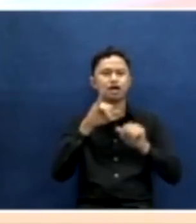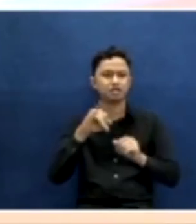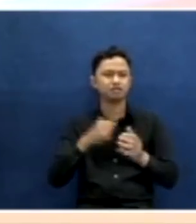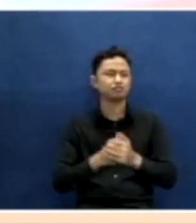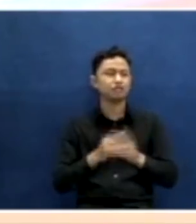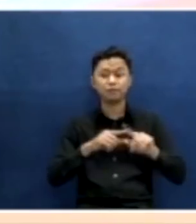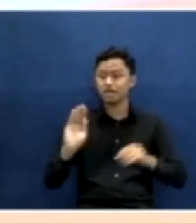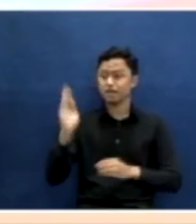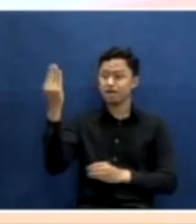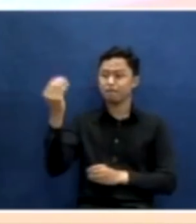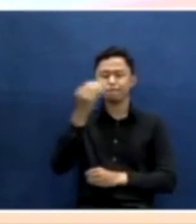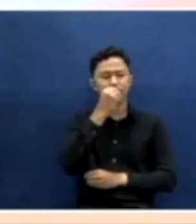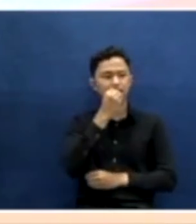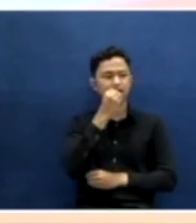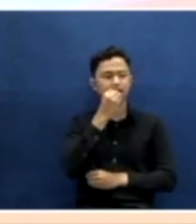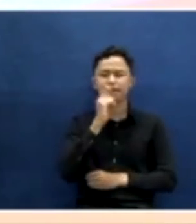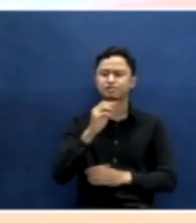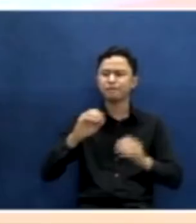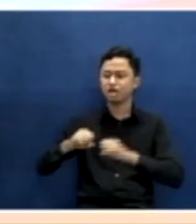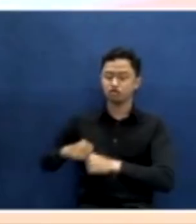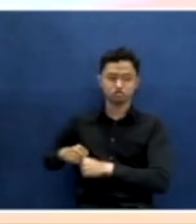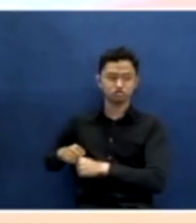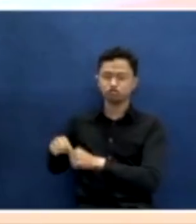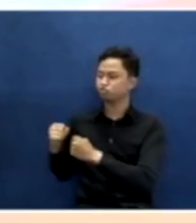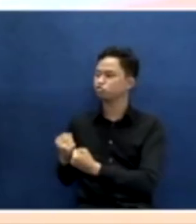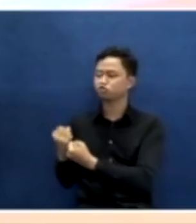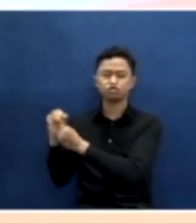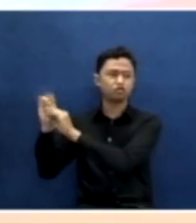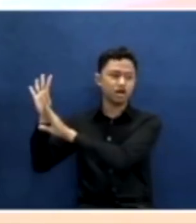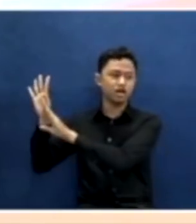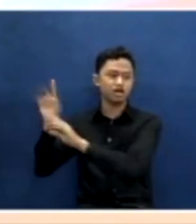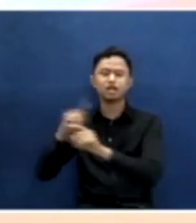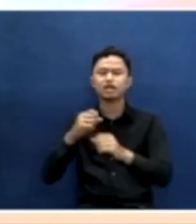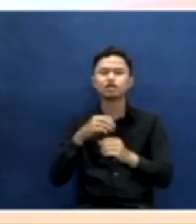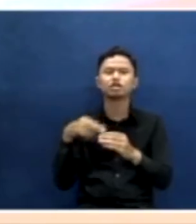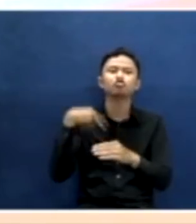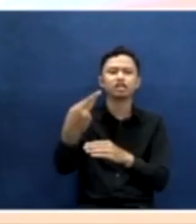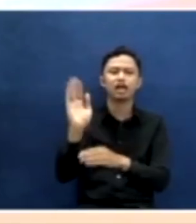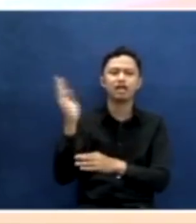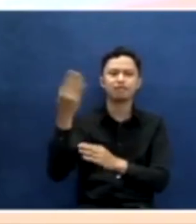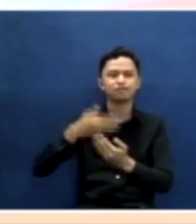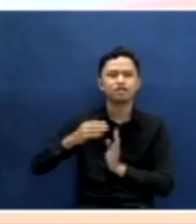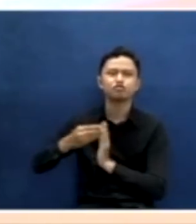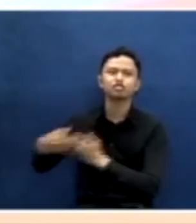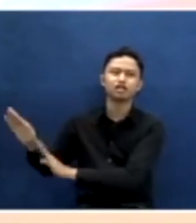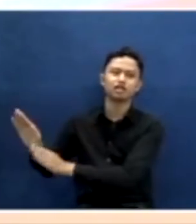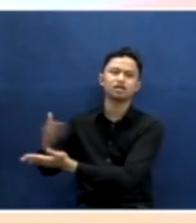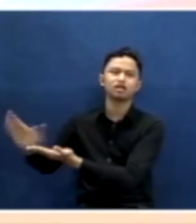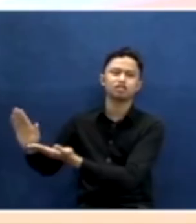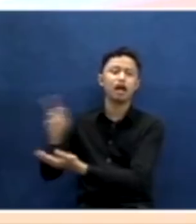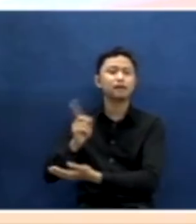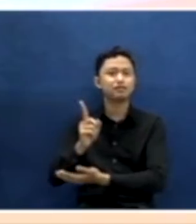dari surga bukan karena zina diusirnya Nabi Adam dari surga bukan karena dia memukul Hawa tetapi diusirnya nabi Adam dari